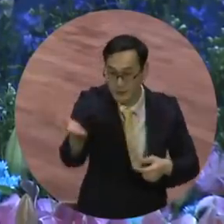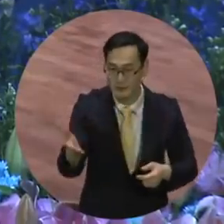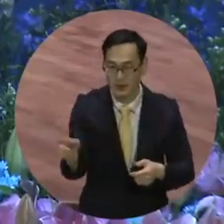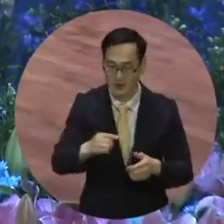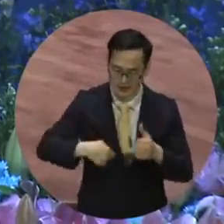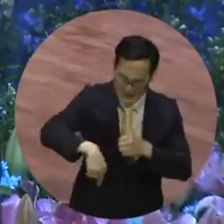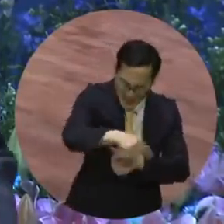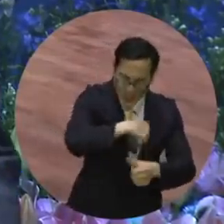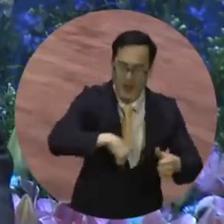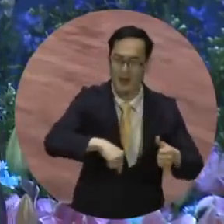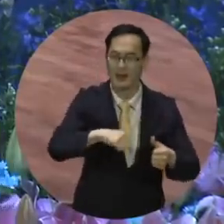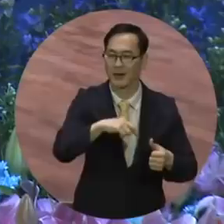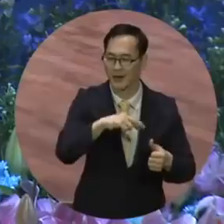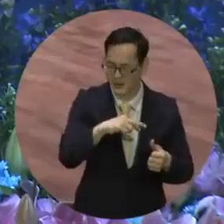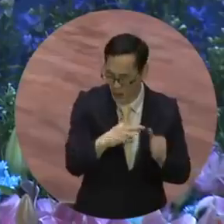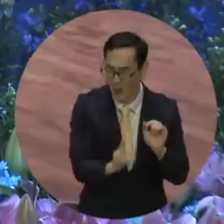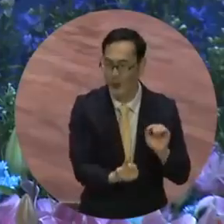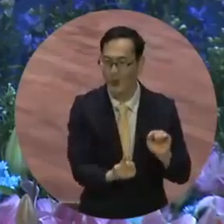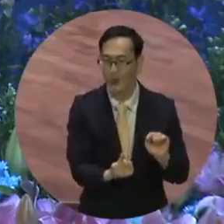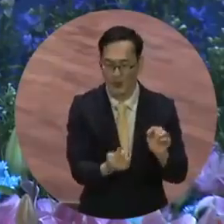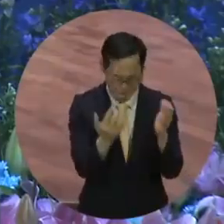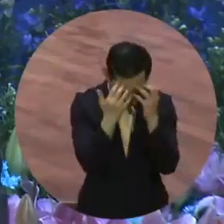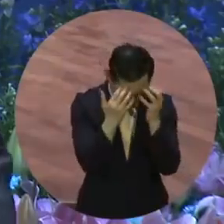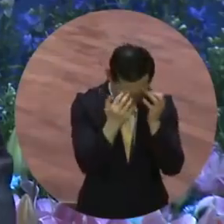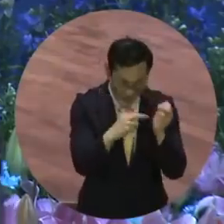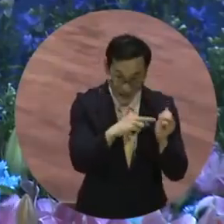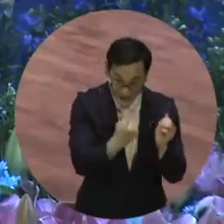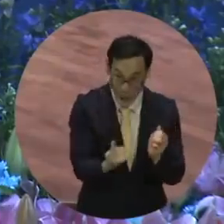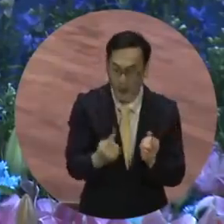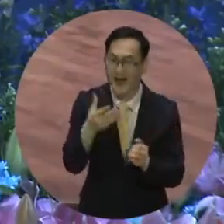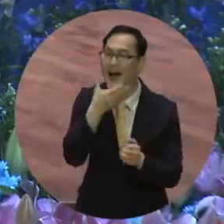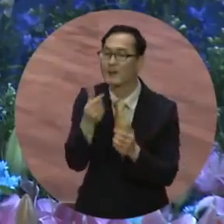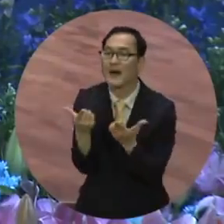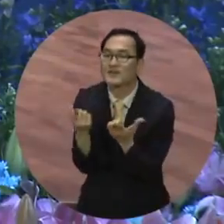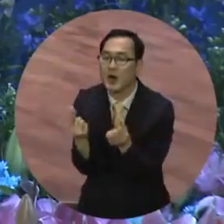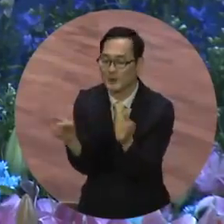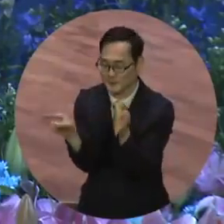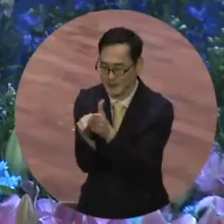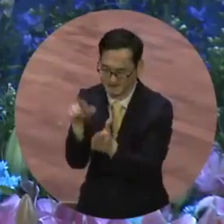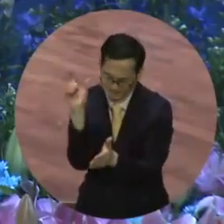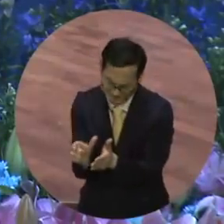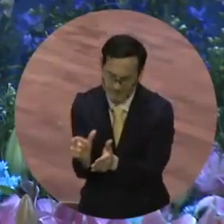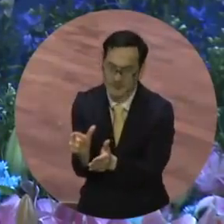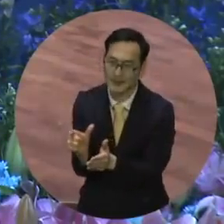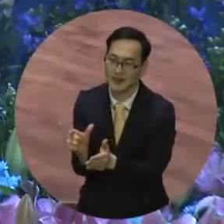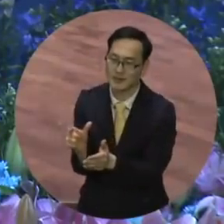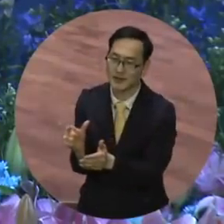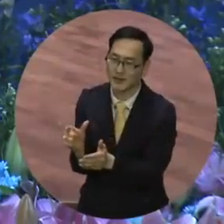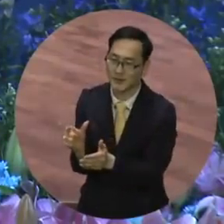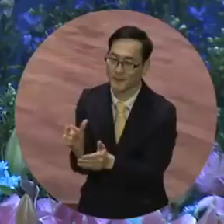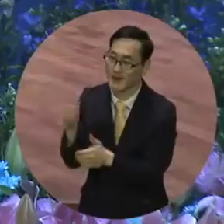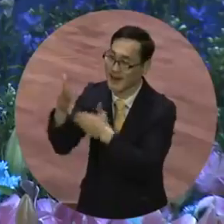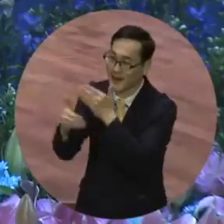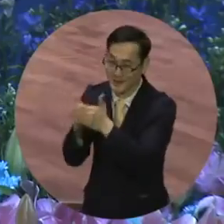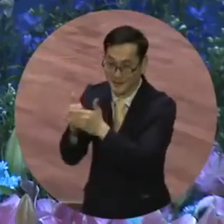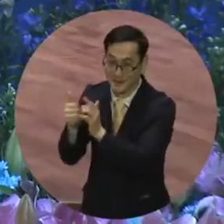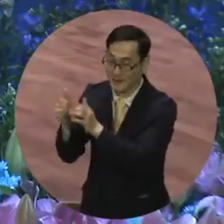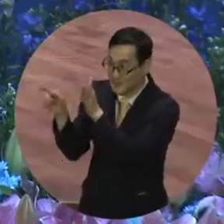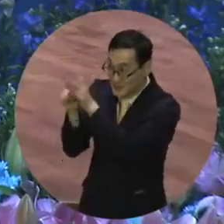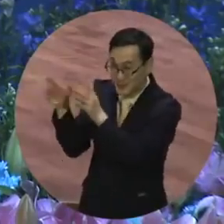속에서도 아브라함처럼 더욱 믿음이 견고해져서 참된 승리자가 다 되시기를 주님으로